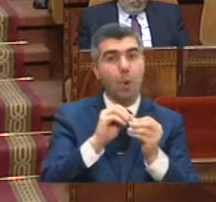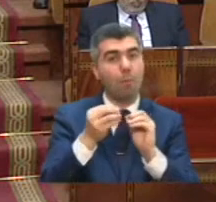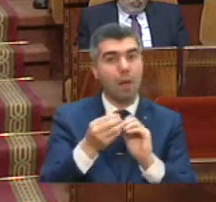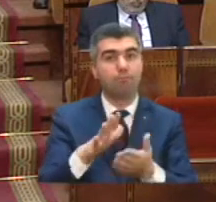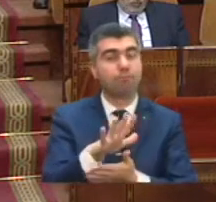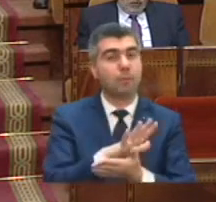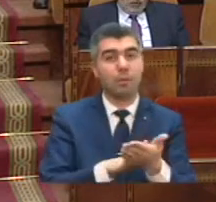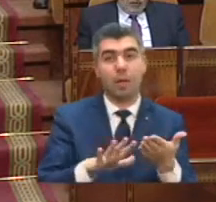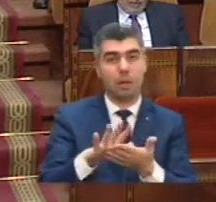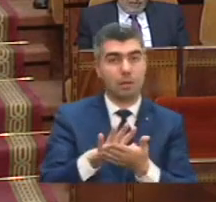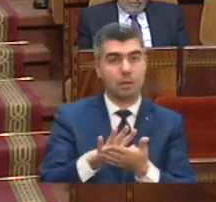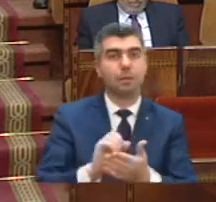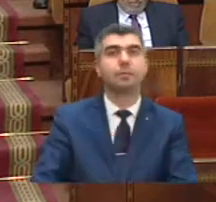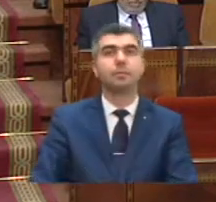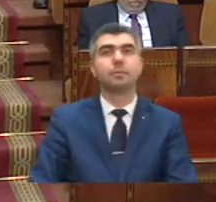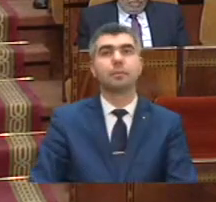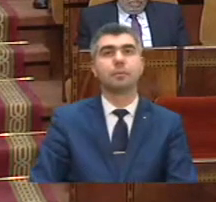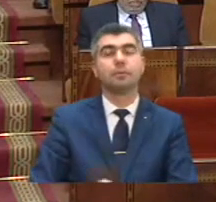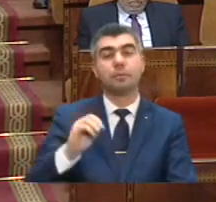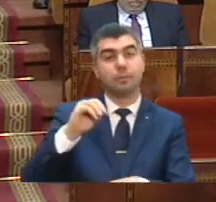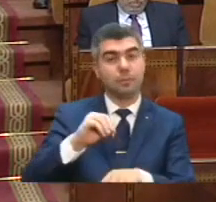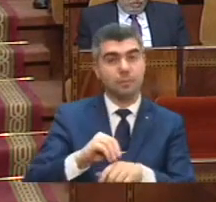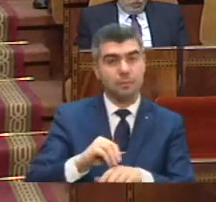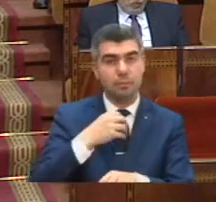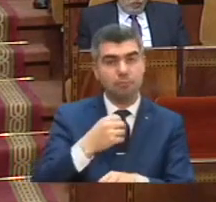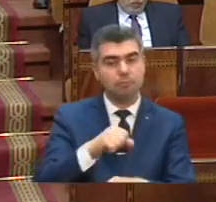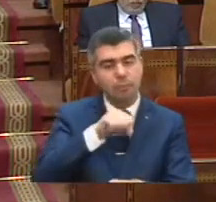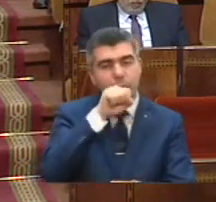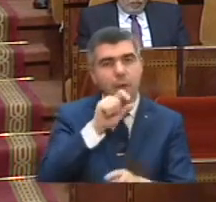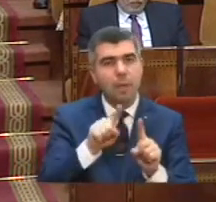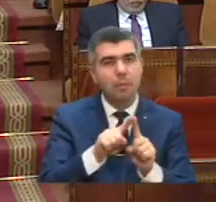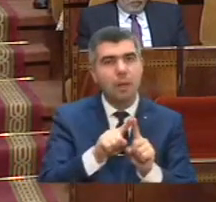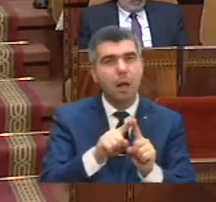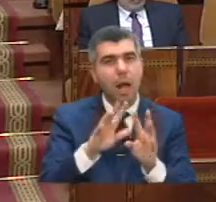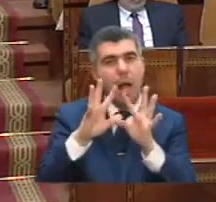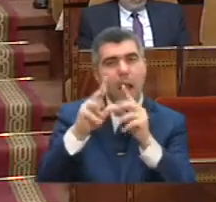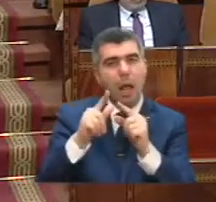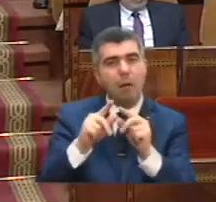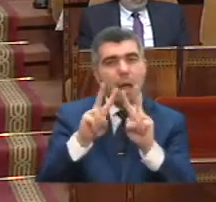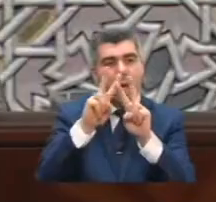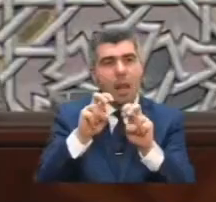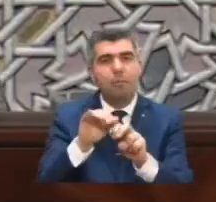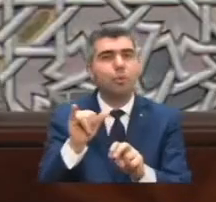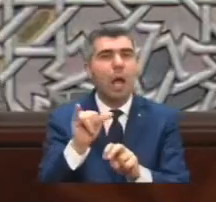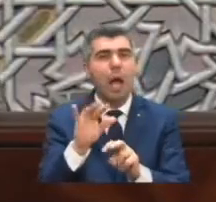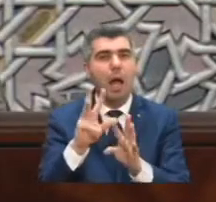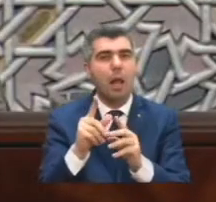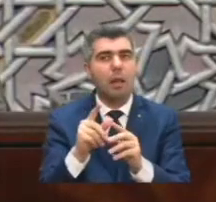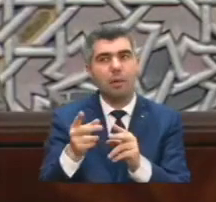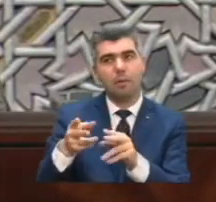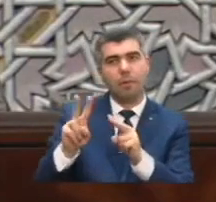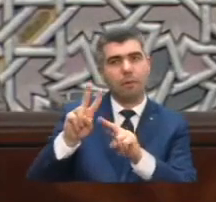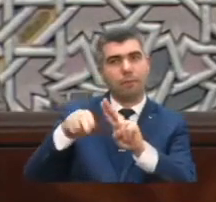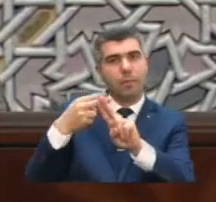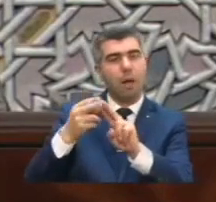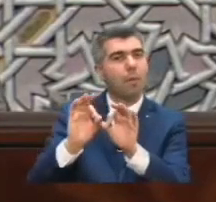القطاع. وكنبغيوكم كذلك السيد الوزير ما عطيتيناش ارقام متعلقه بالمراقبه. شكرا السيد النائب. هل